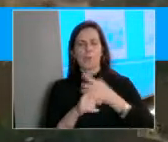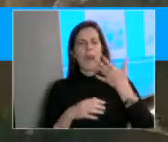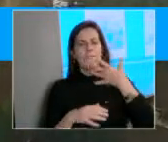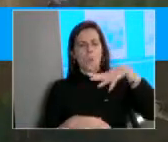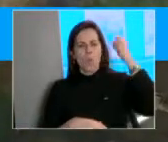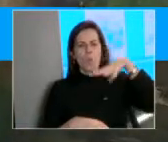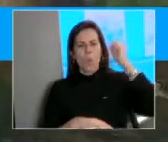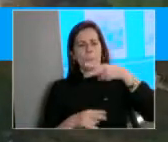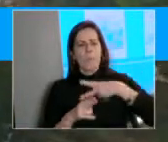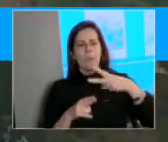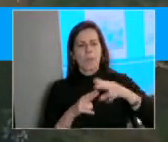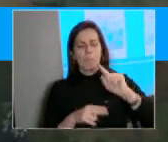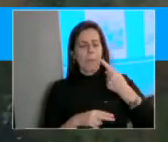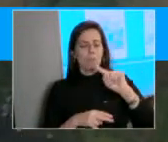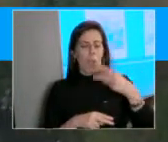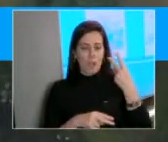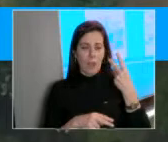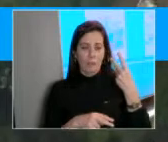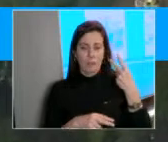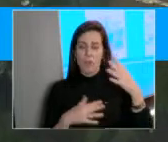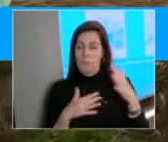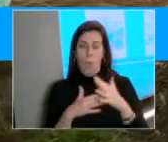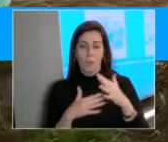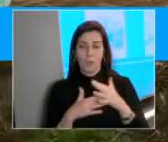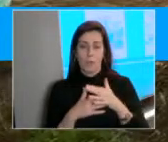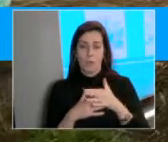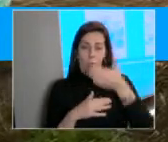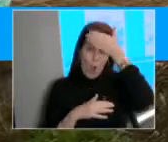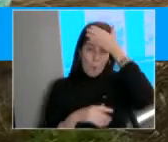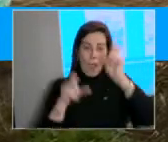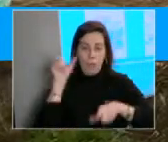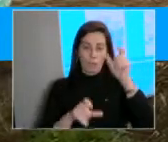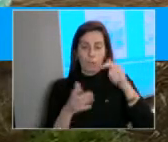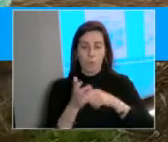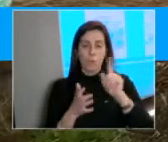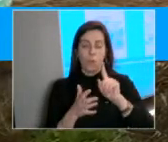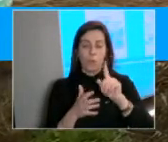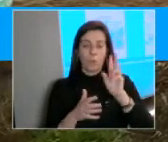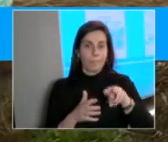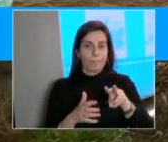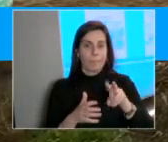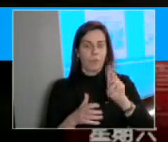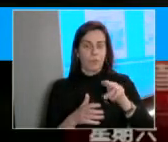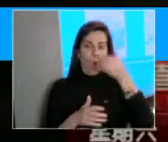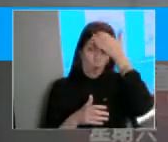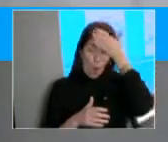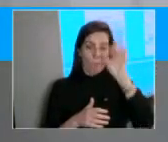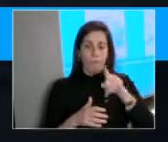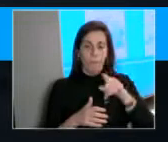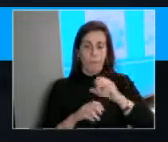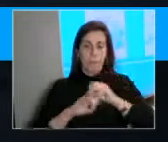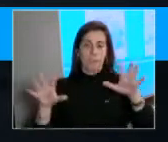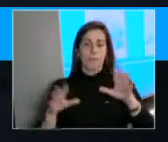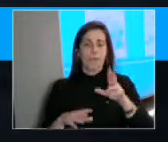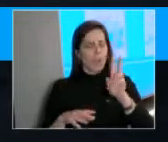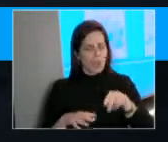המקסימלית, מחטים אותה כל שעה, שעתיים, בודקים את החום של האנשים, לגלות שאין במקרה מישהו נסע, שהוא סוחב את הדברים ואחר כך הפיץ את